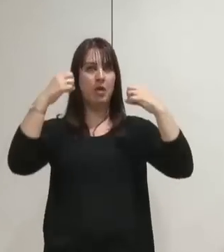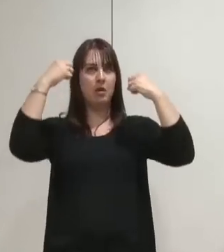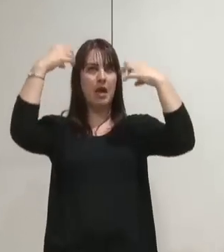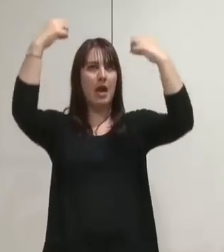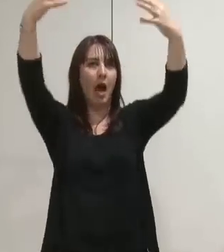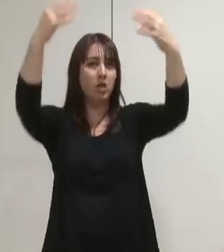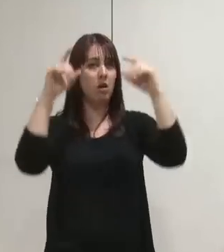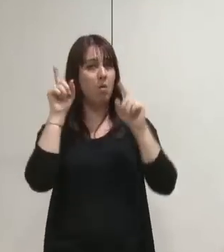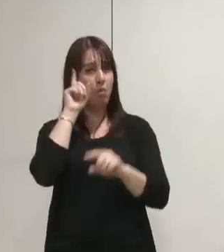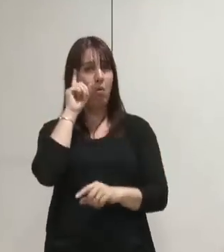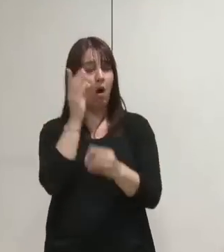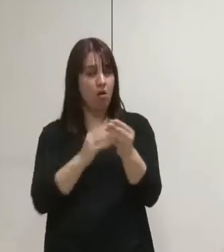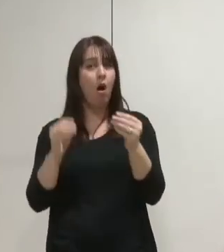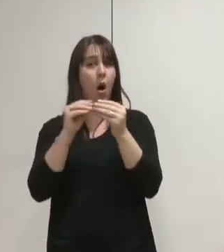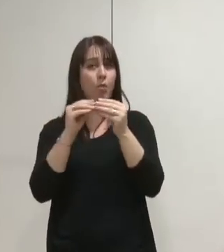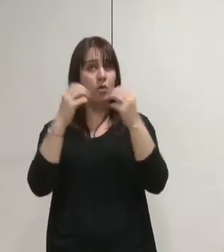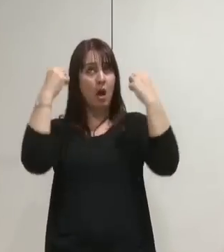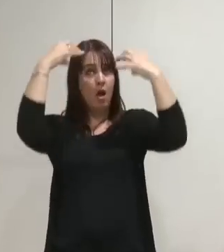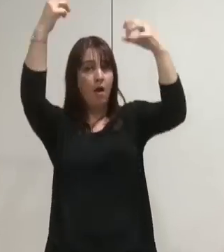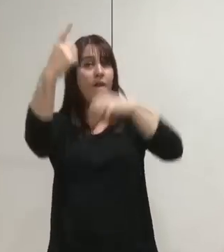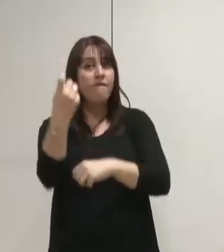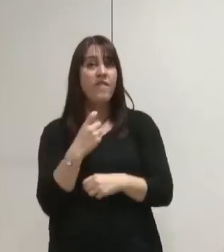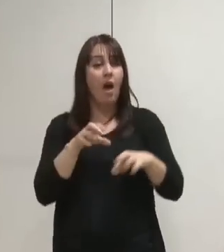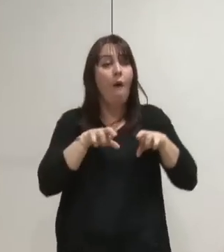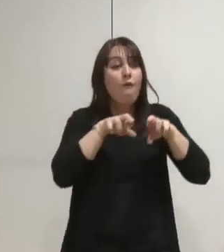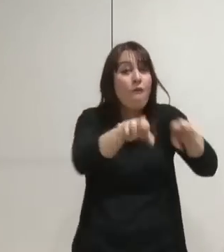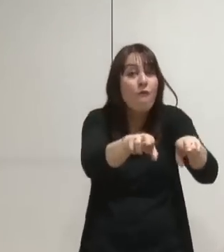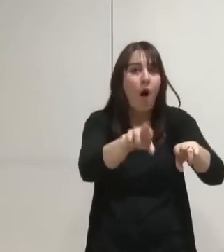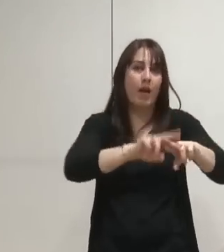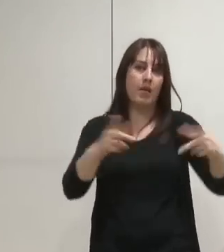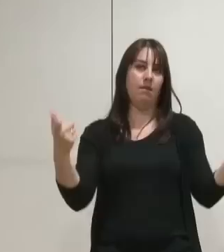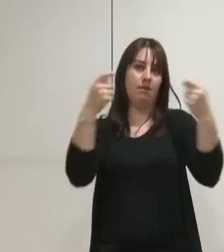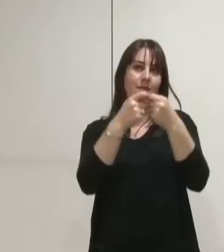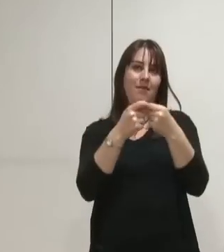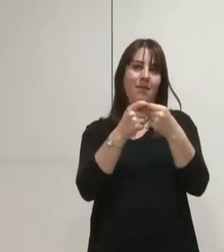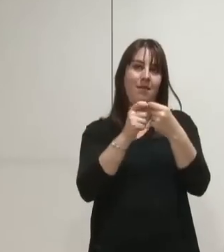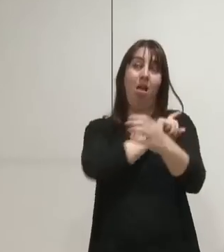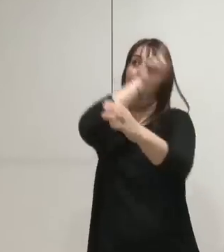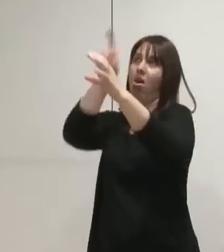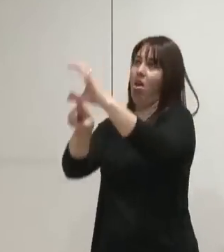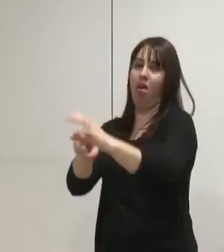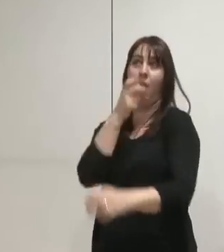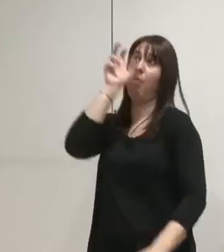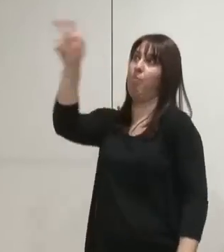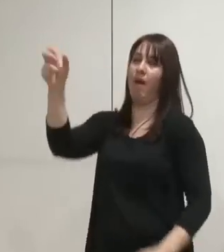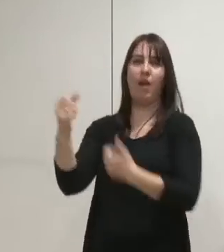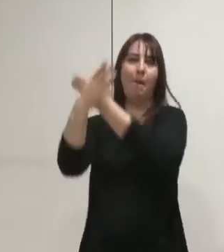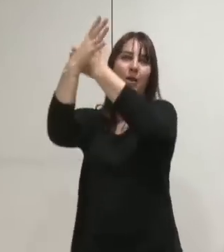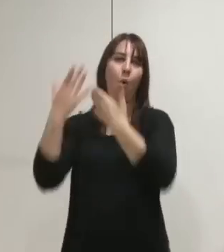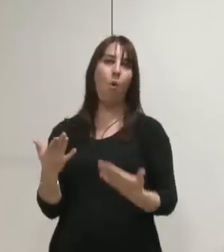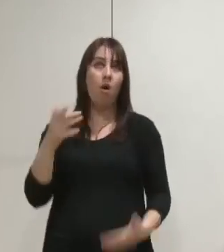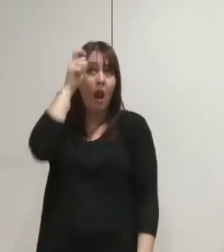dimension de l'éclairage public elle est liée à l'exploitation des voiries qui sont transférées à la Métro donc voilà c'est ça la logique